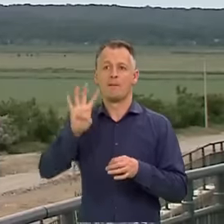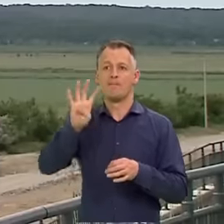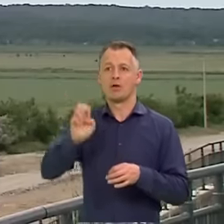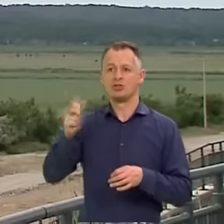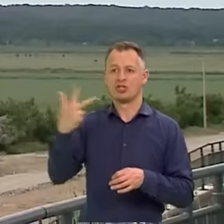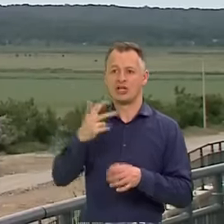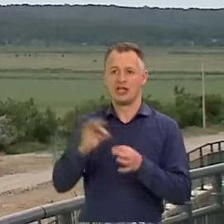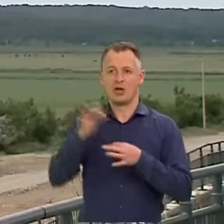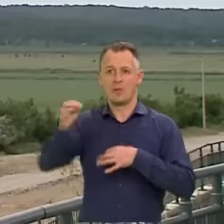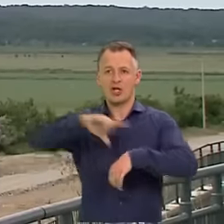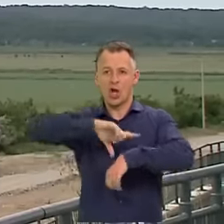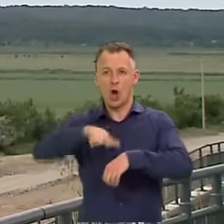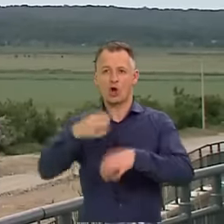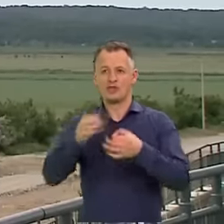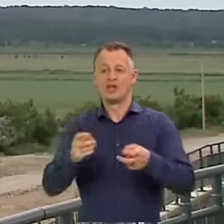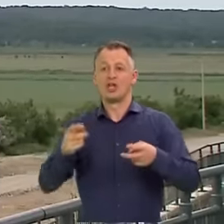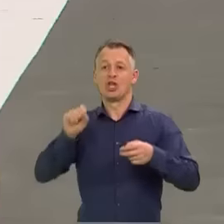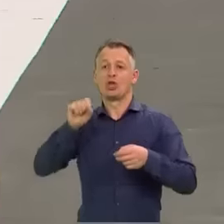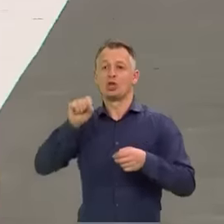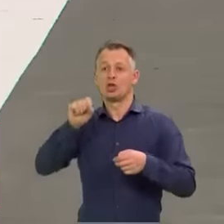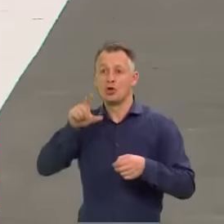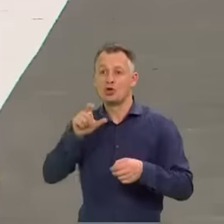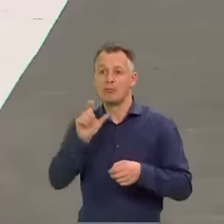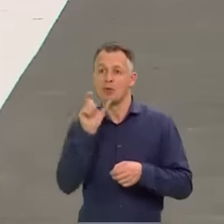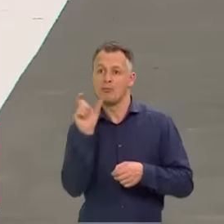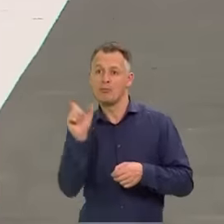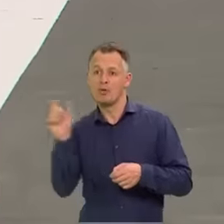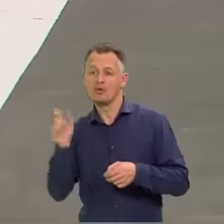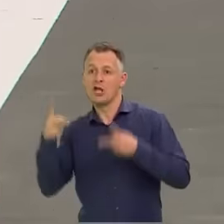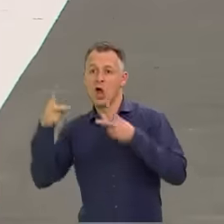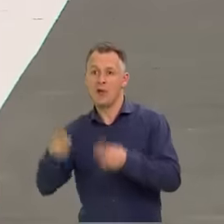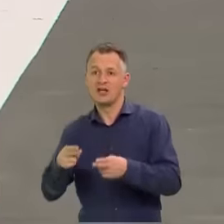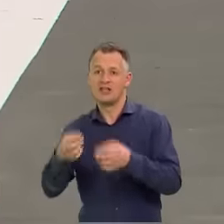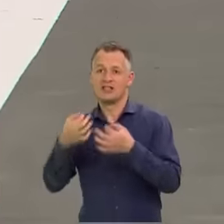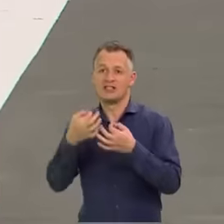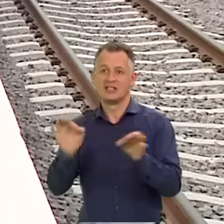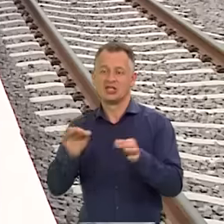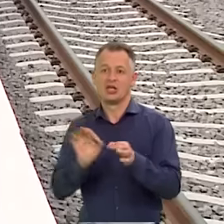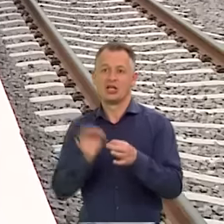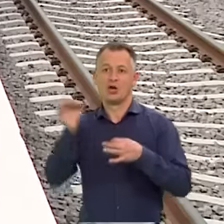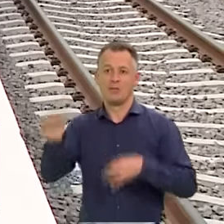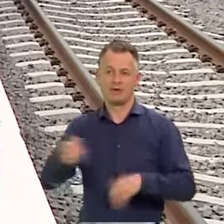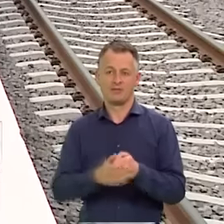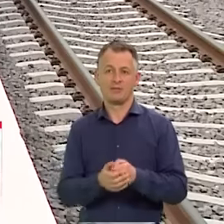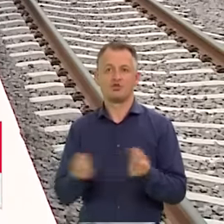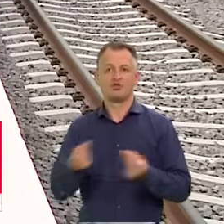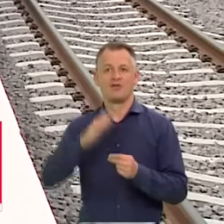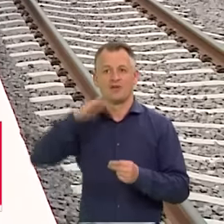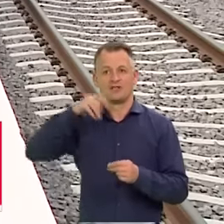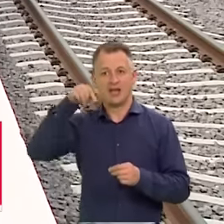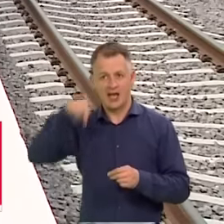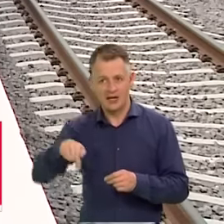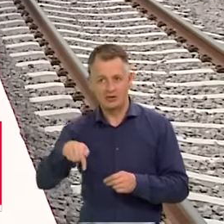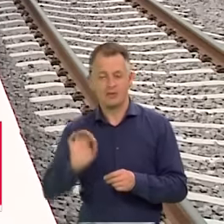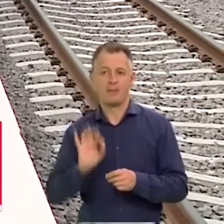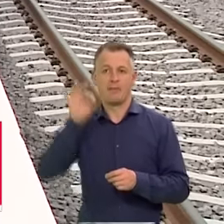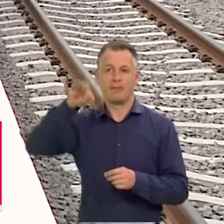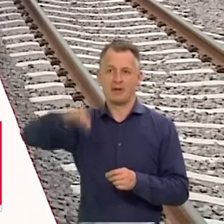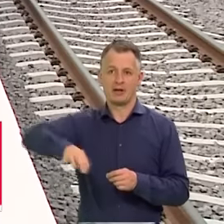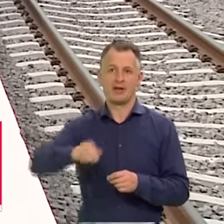fi 12 restricții de viteză pe o lungime totală de 10 km. Peste doar câteva zile, aici pe peronul